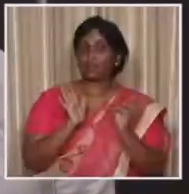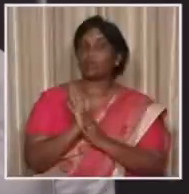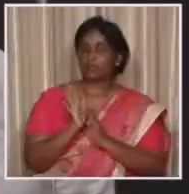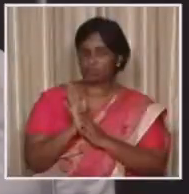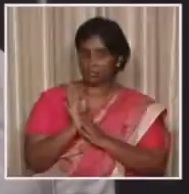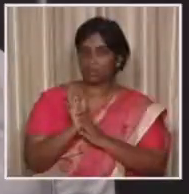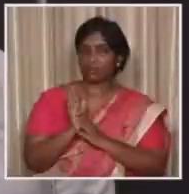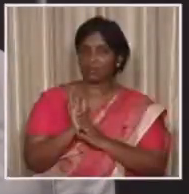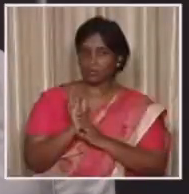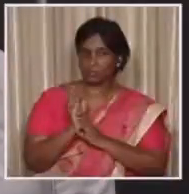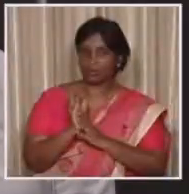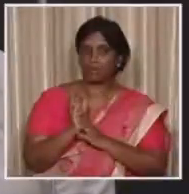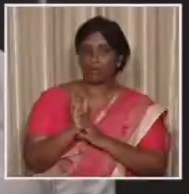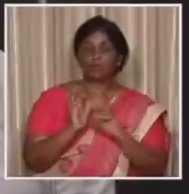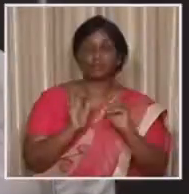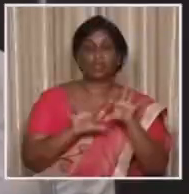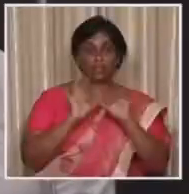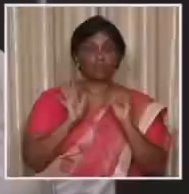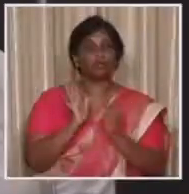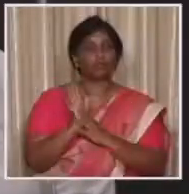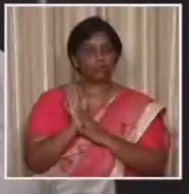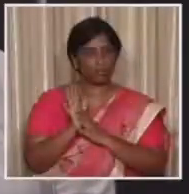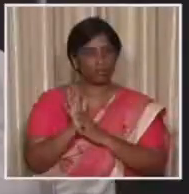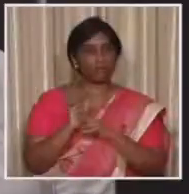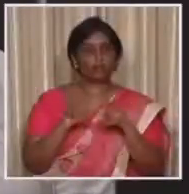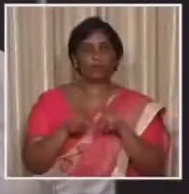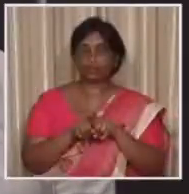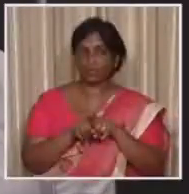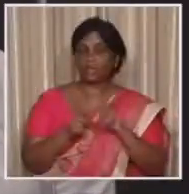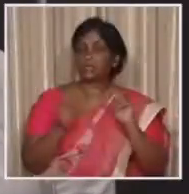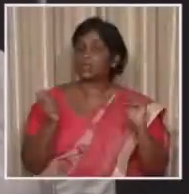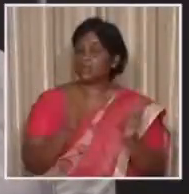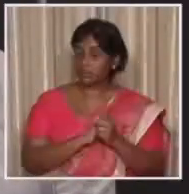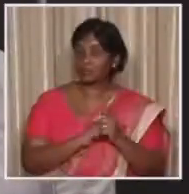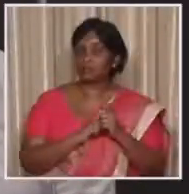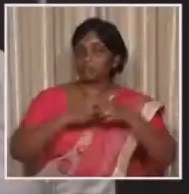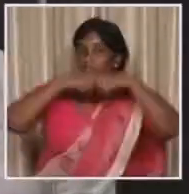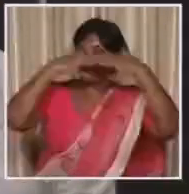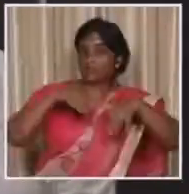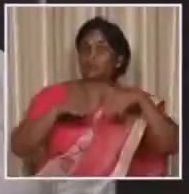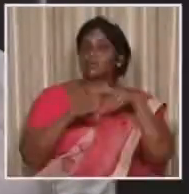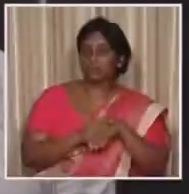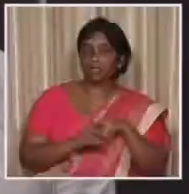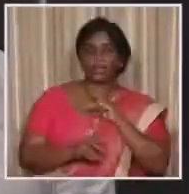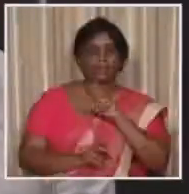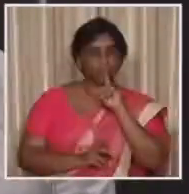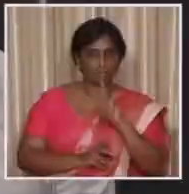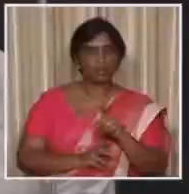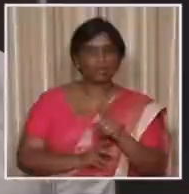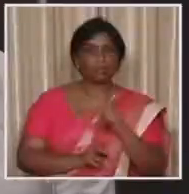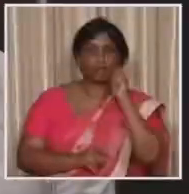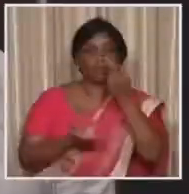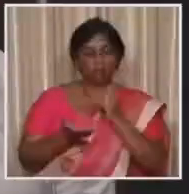සභාවත් තේරීම් කොමිටුවත් සිලෙක්ෂන් කමිටියත් ඒ වගේම ක්‍රිකට් ස්ට්‍රක්චර් එක ඇතුලේ අපි ඉල්ලීමක් කරා